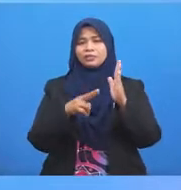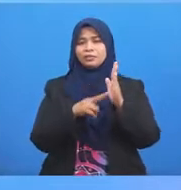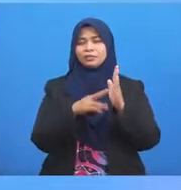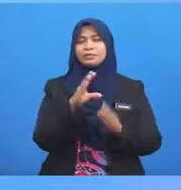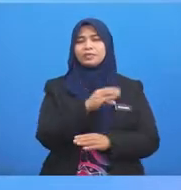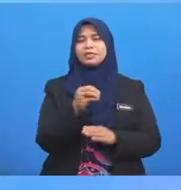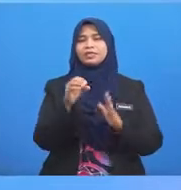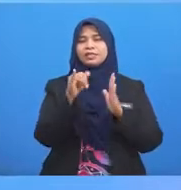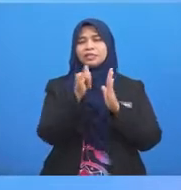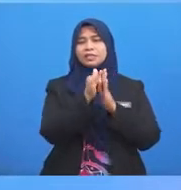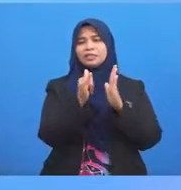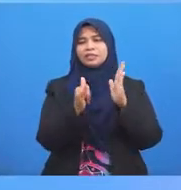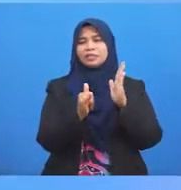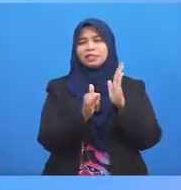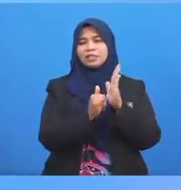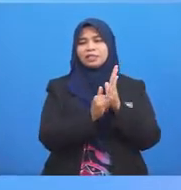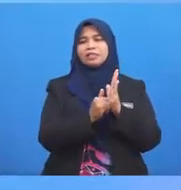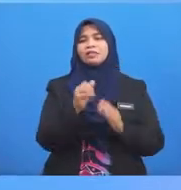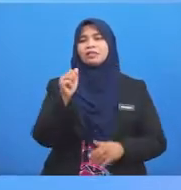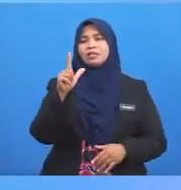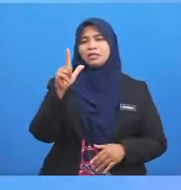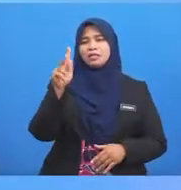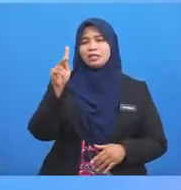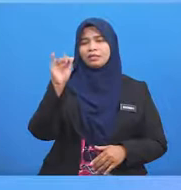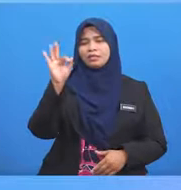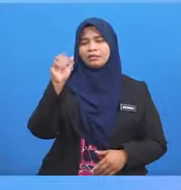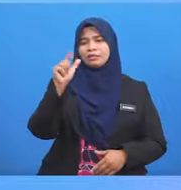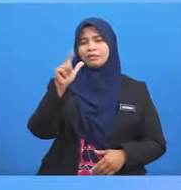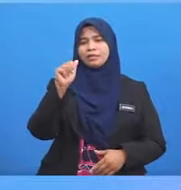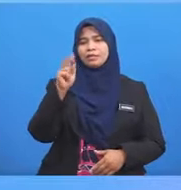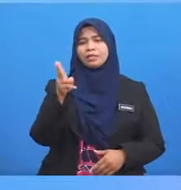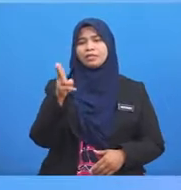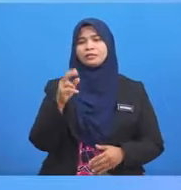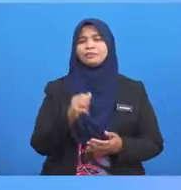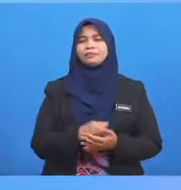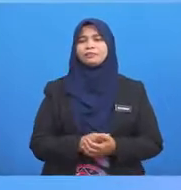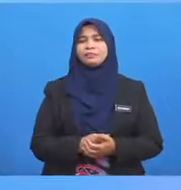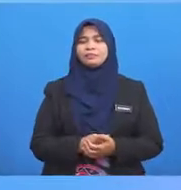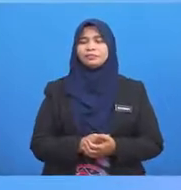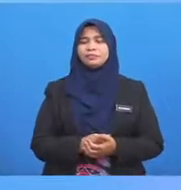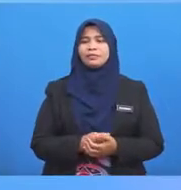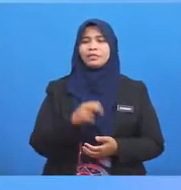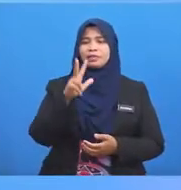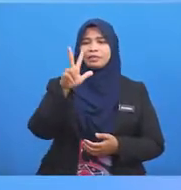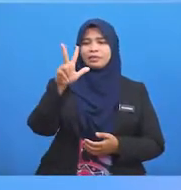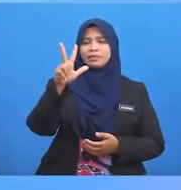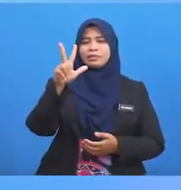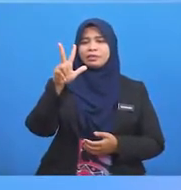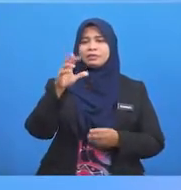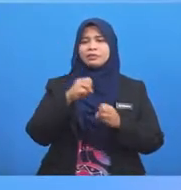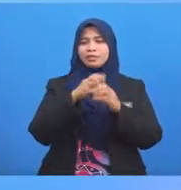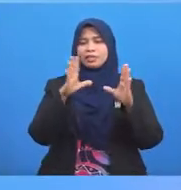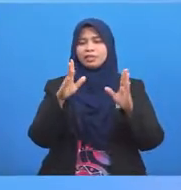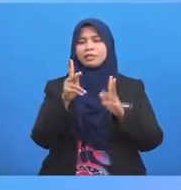dan syarat-syarat Al-Kafalah dan Ar-Rohnu. Ketiga,